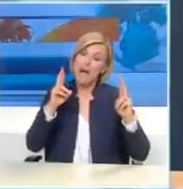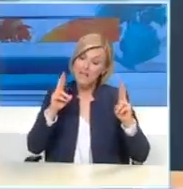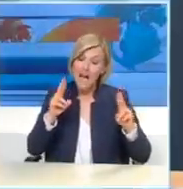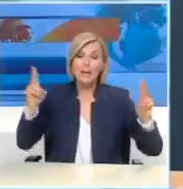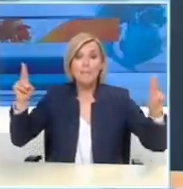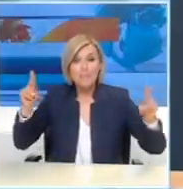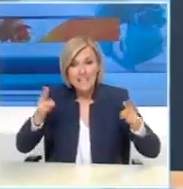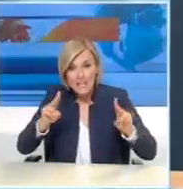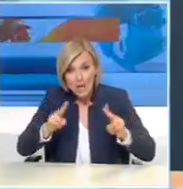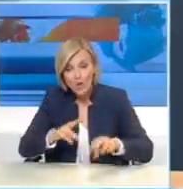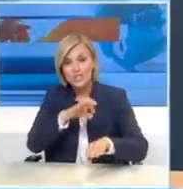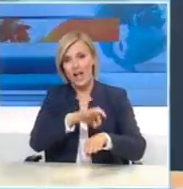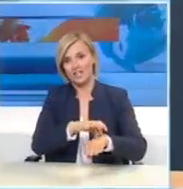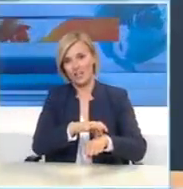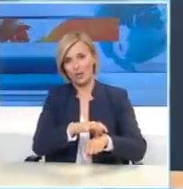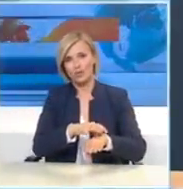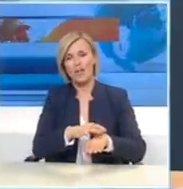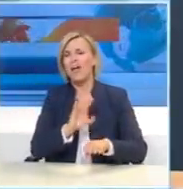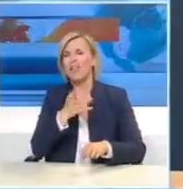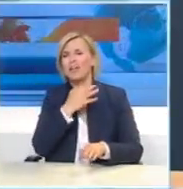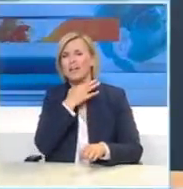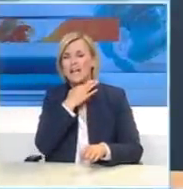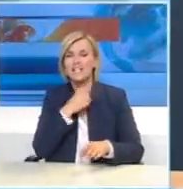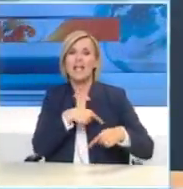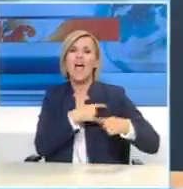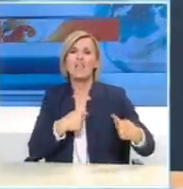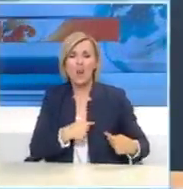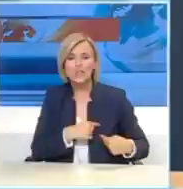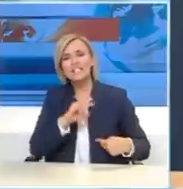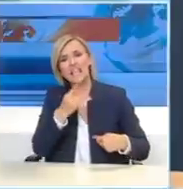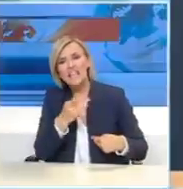έτσι και να μην έχουν αξιόπιστα αποτελέσματα και οι άνθρωποι να πηγαίνουν καλύτερα.